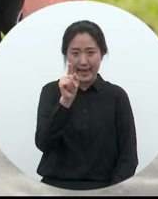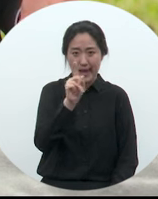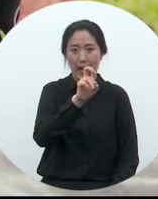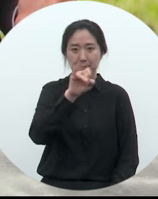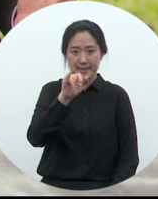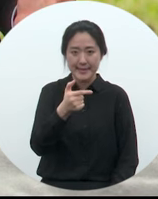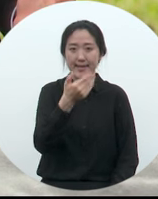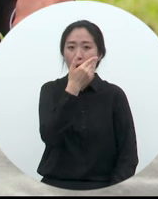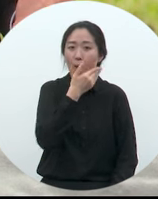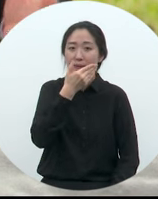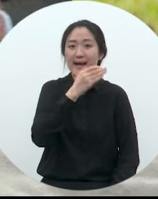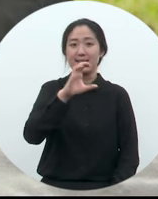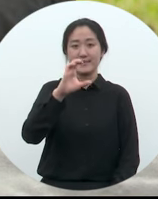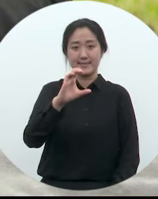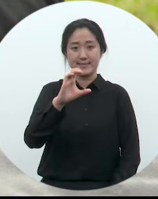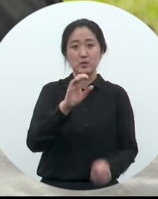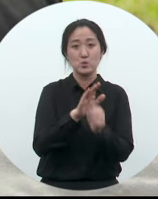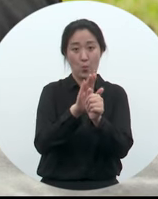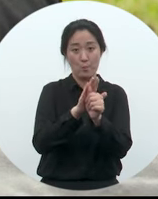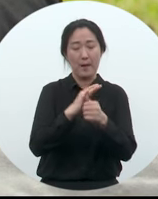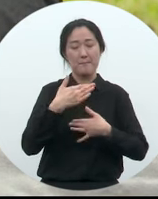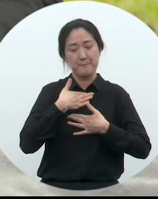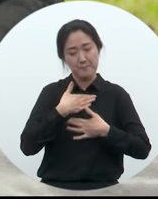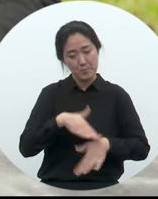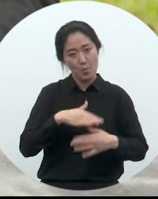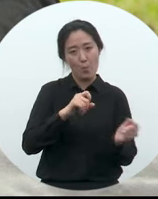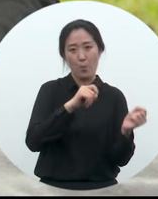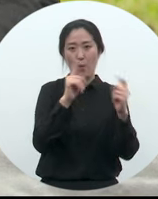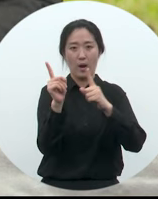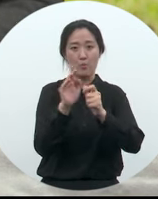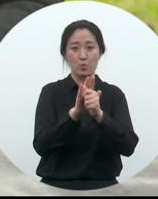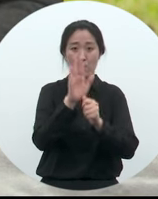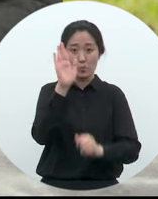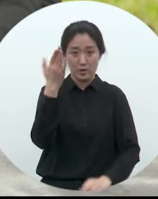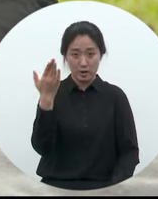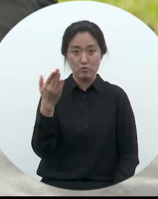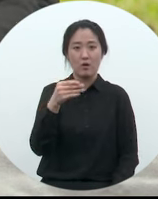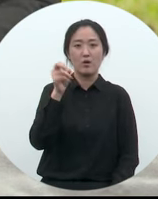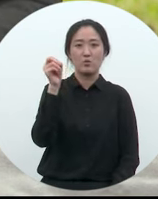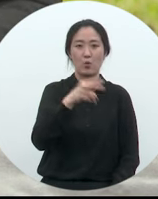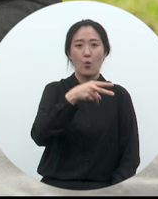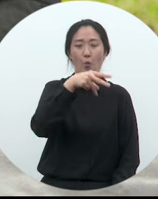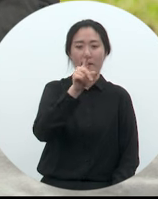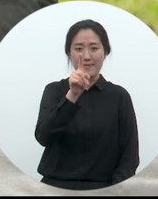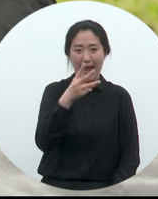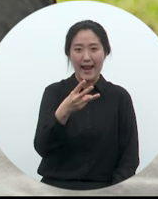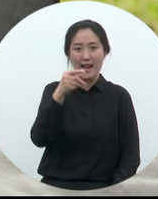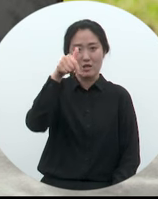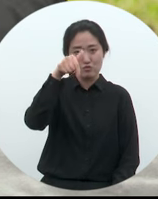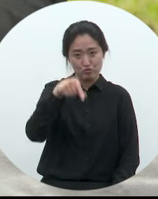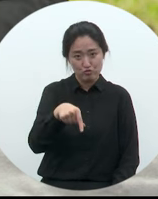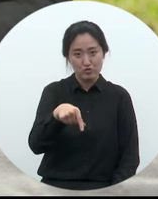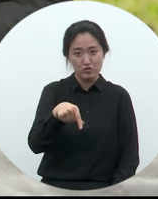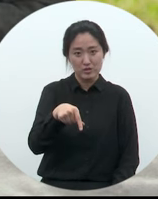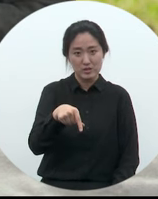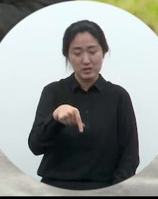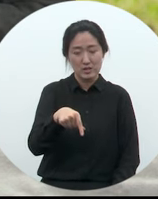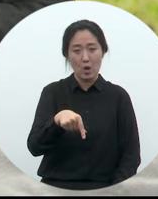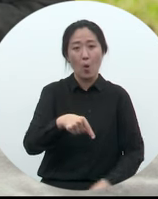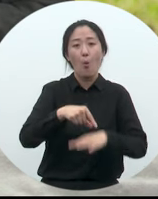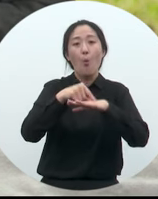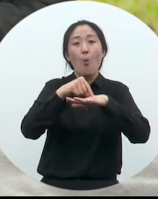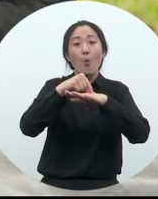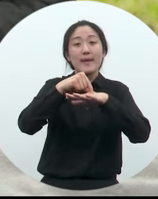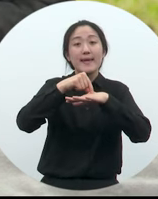들어있기 때문에 피로를 풀어주는데도 도움이 많이 되죠. 살, 구, 아미그달린 성분들이 많이 들어있어서